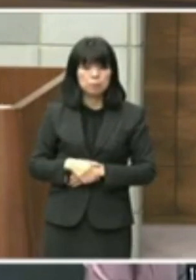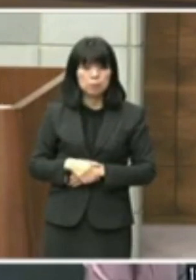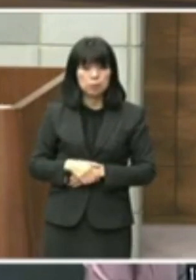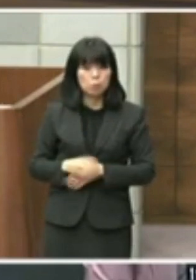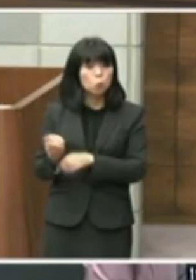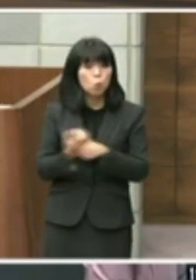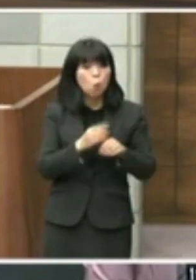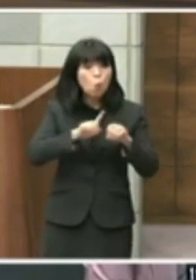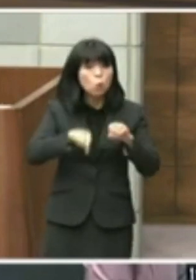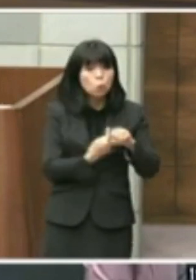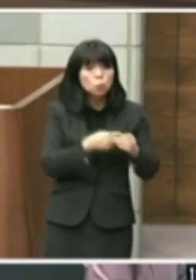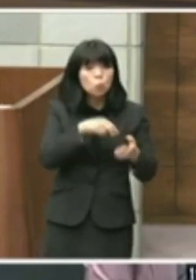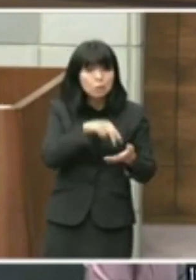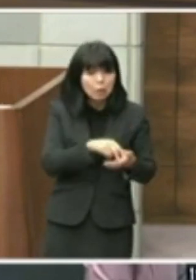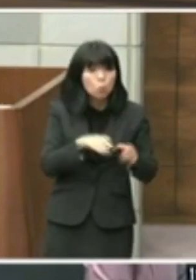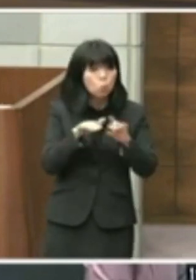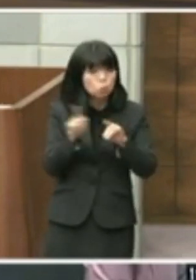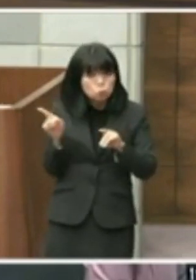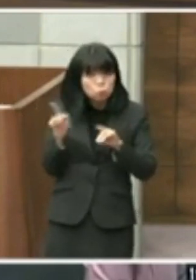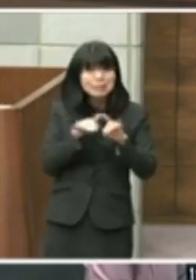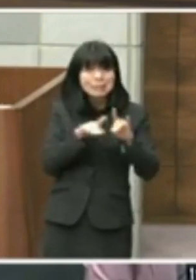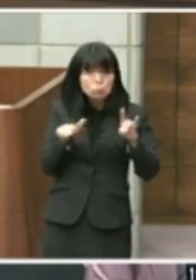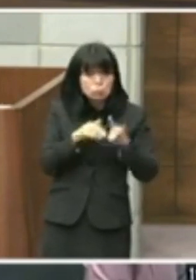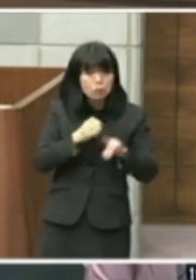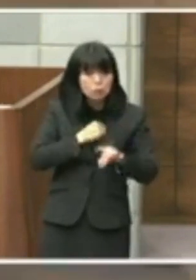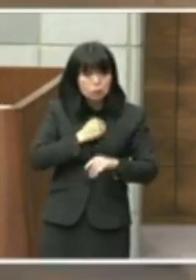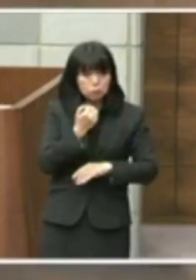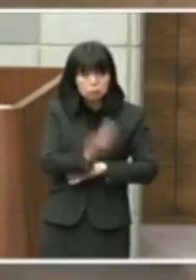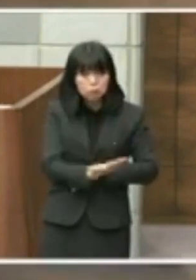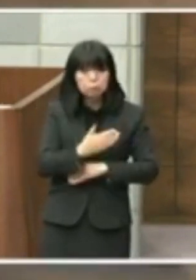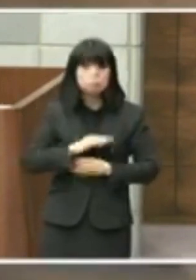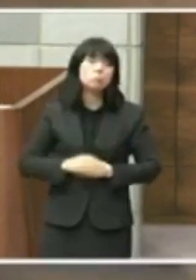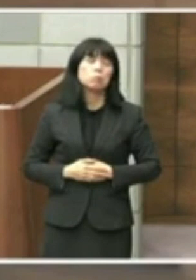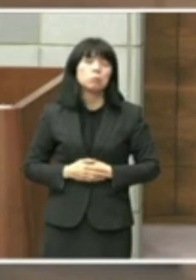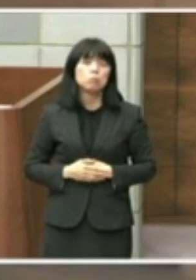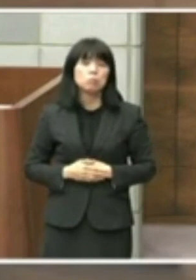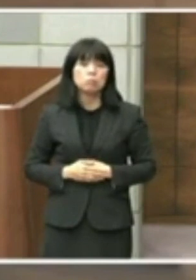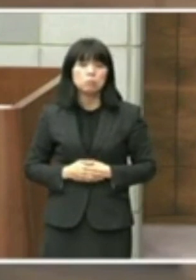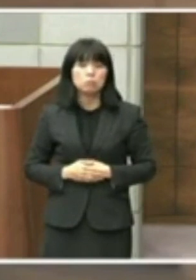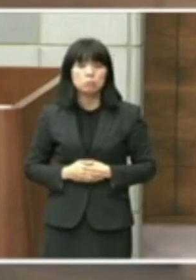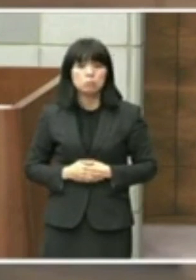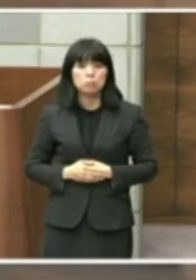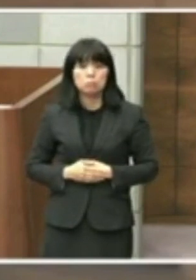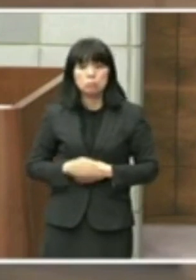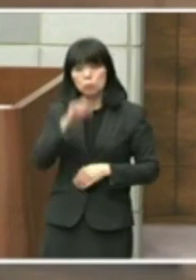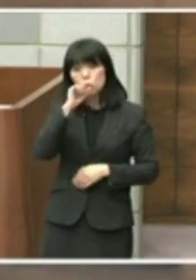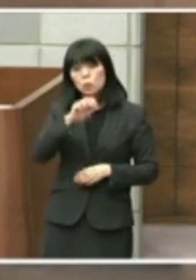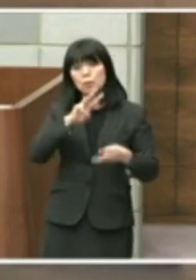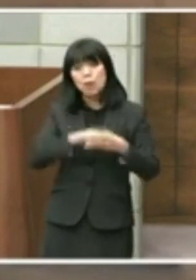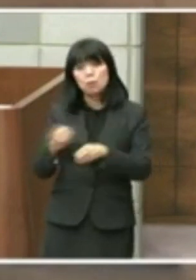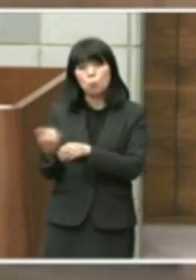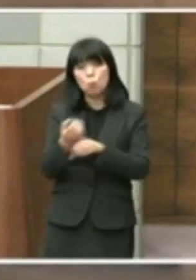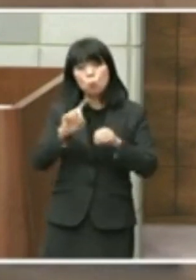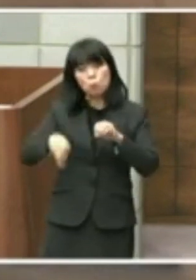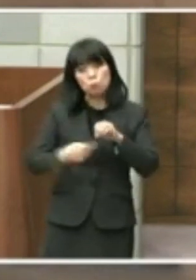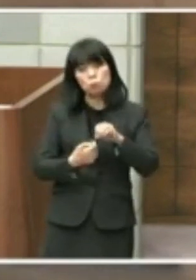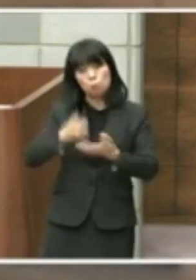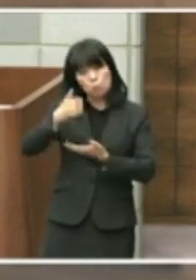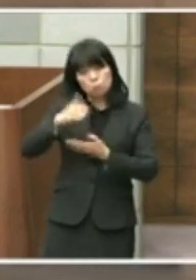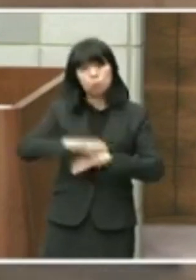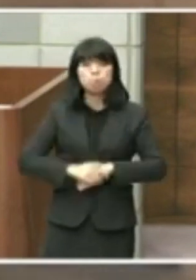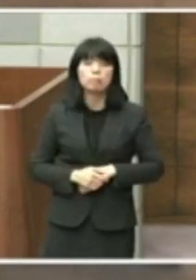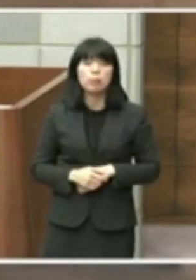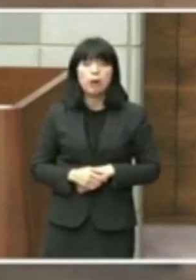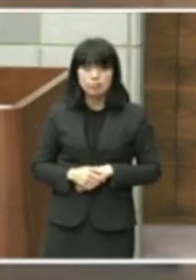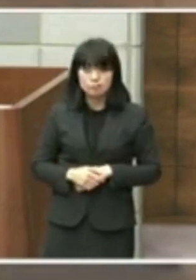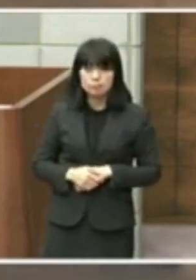てはそういった基準について何かご存じでしょうか。 議長、消防局長。 吉田消防局長。